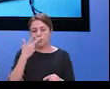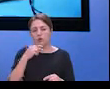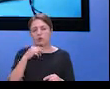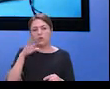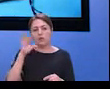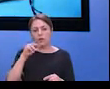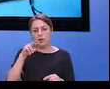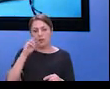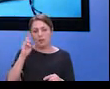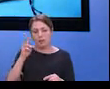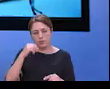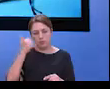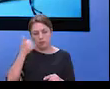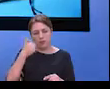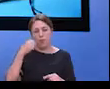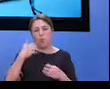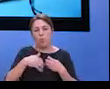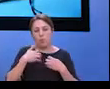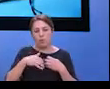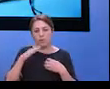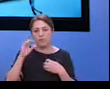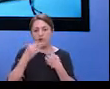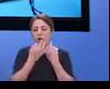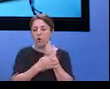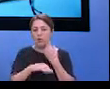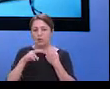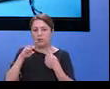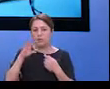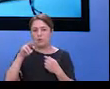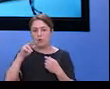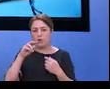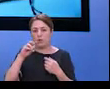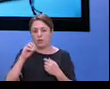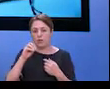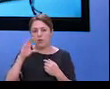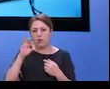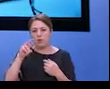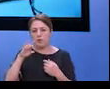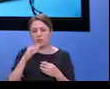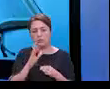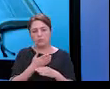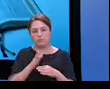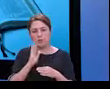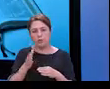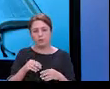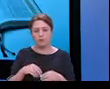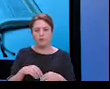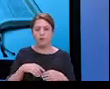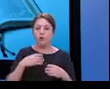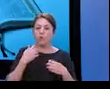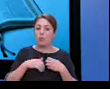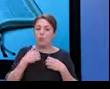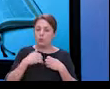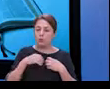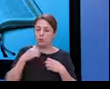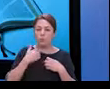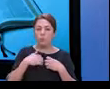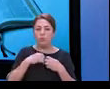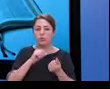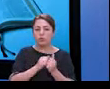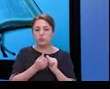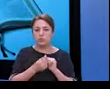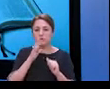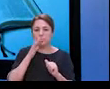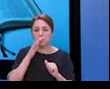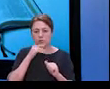ilk, o'rta va so'nggi paleolitga bo'linadi. Aynan o'rta paleolitni biz o'rta tosh davri ham deyishimiz mumkin, lekin